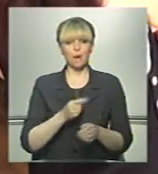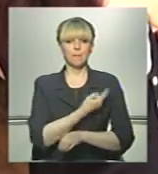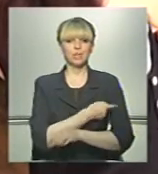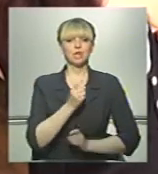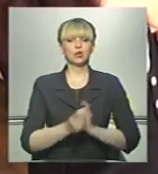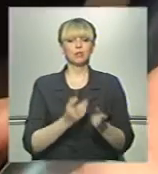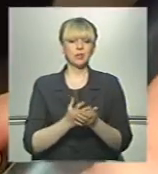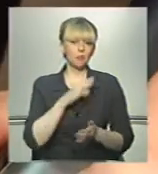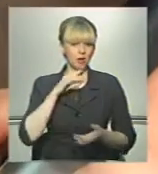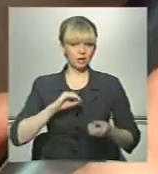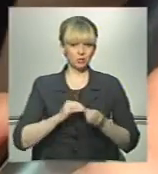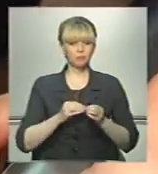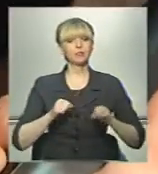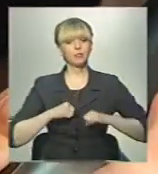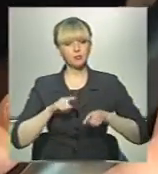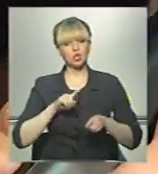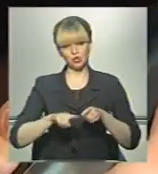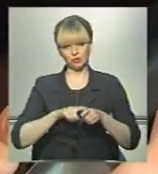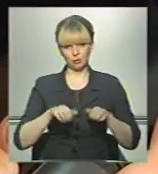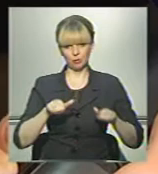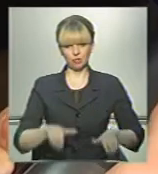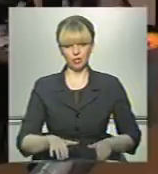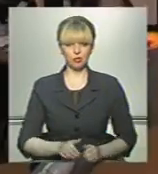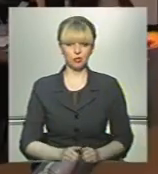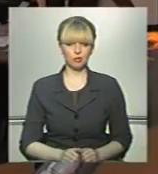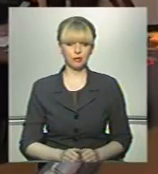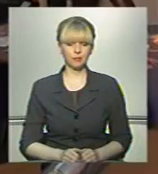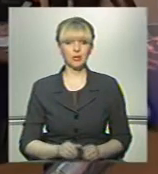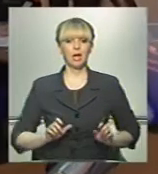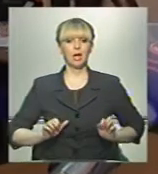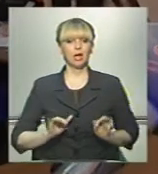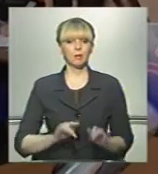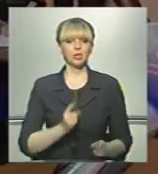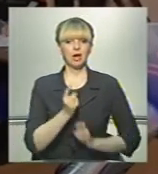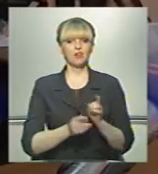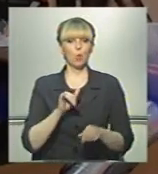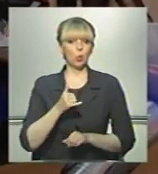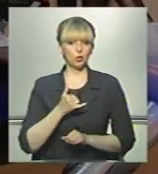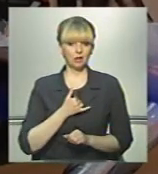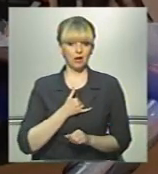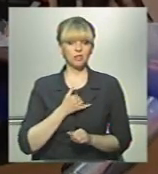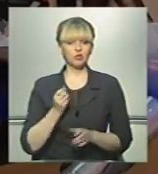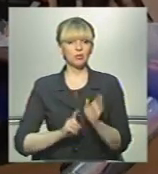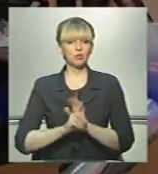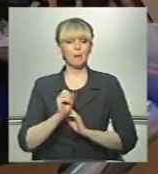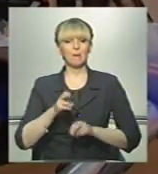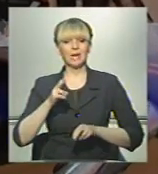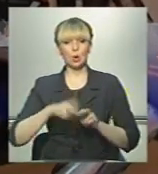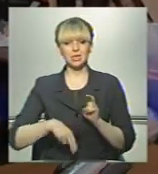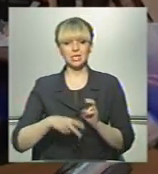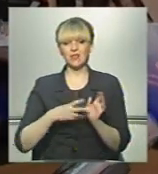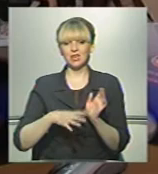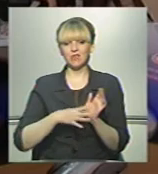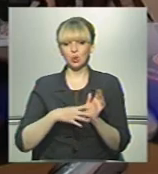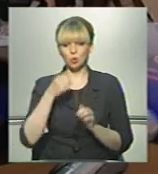є чимало проблем, але намагаються їх швидко вирішувати. Процесс реформ у нас начался еще в конце